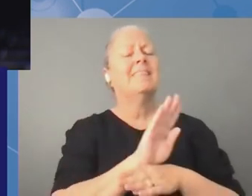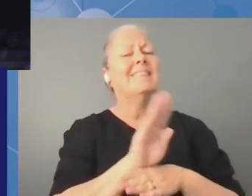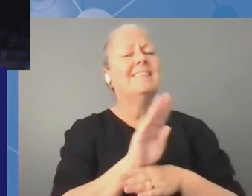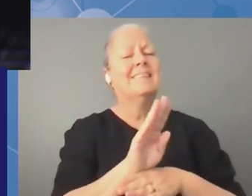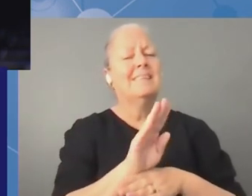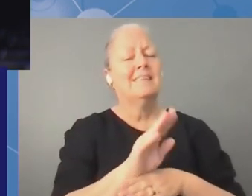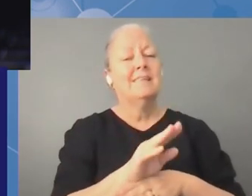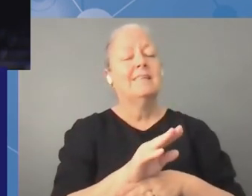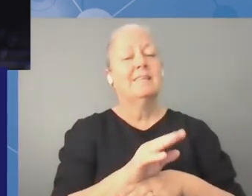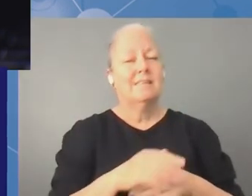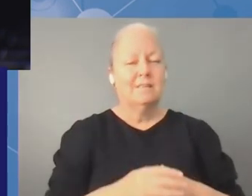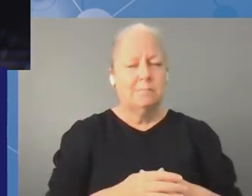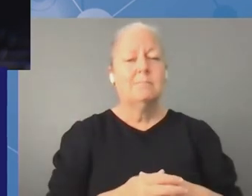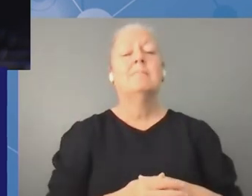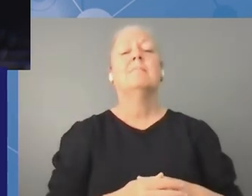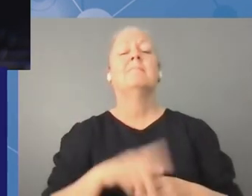الإنترنت في أوروبا أصبح